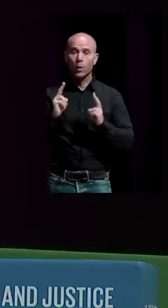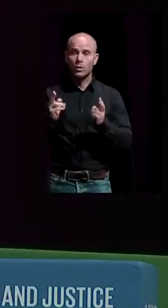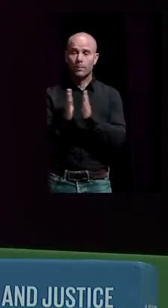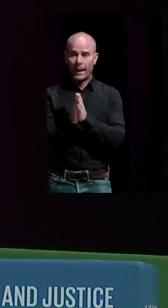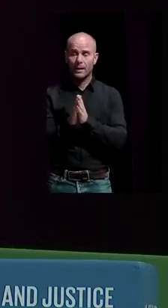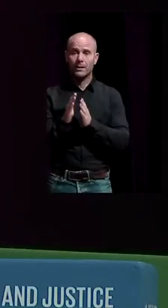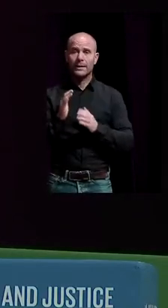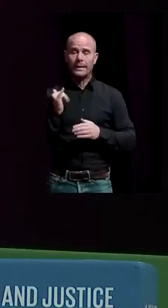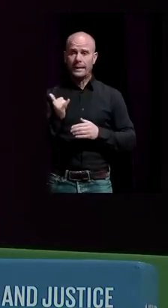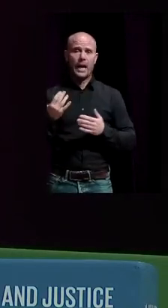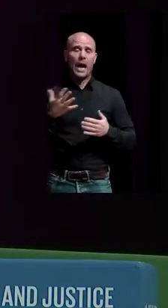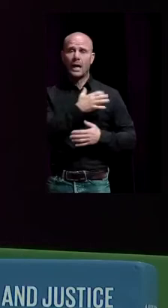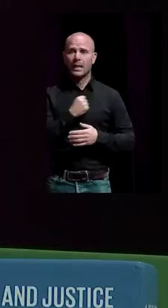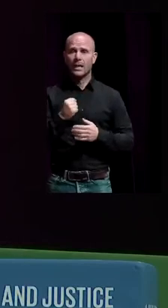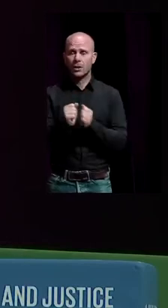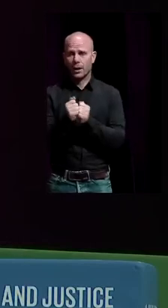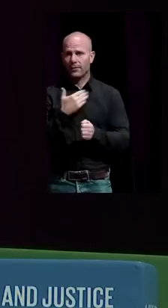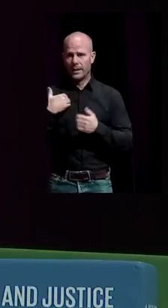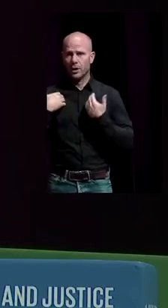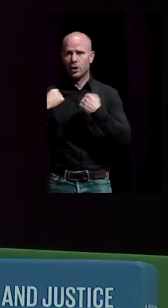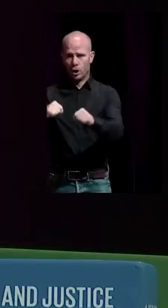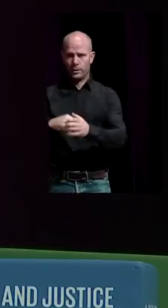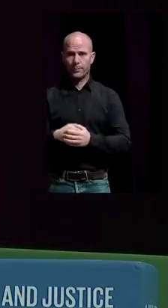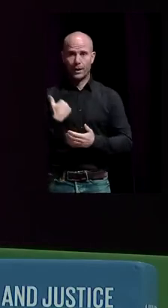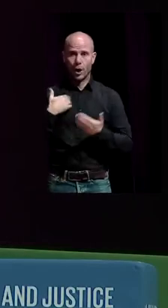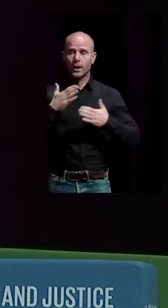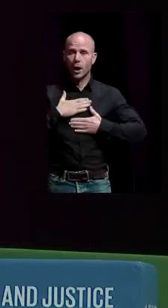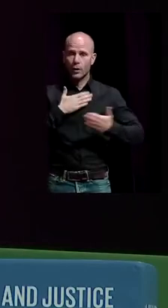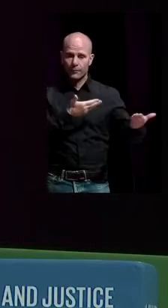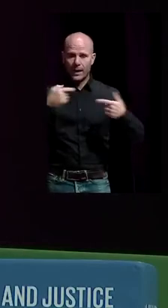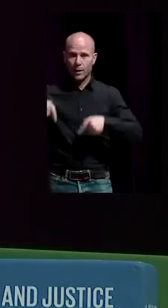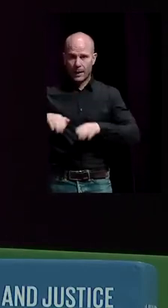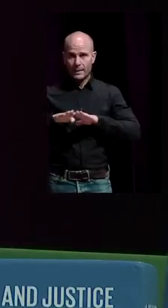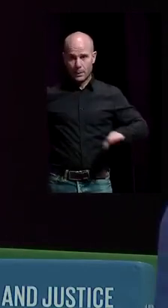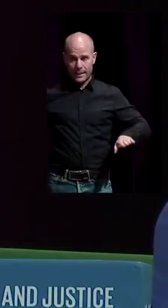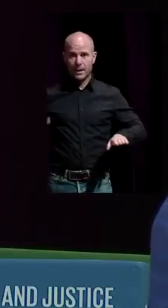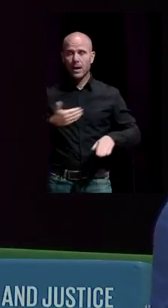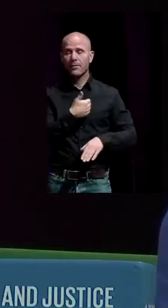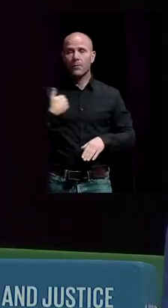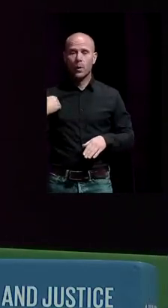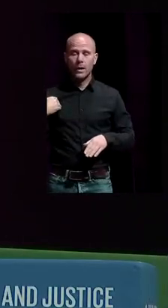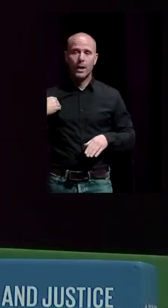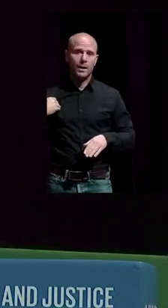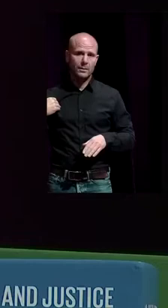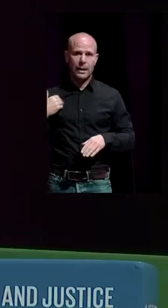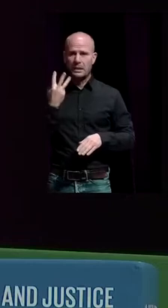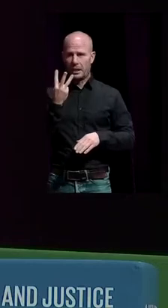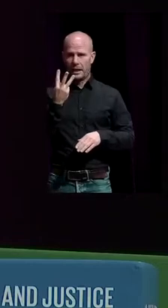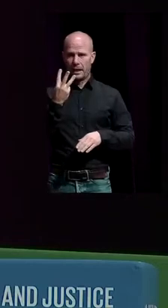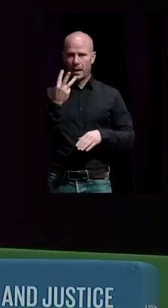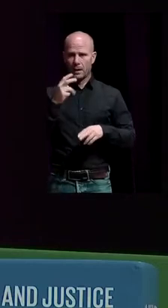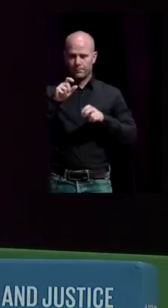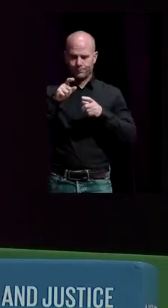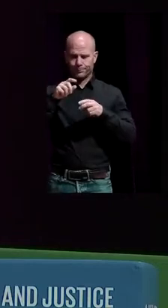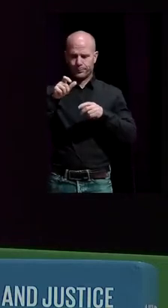det vi gör. Så jag är väldigt glad nu att få välkomna upp på scenen våra tre panelister